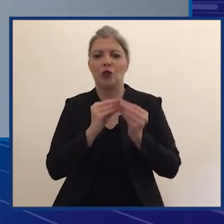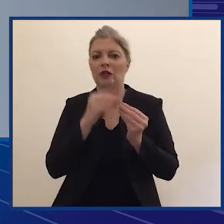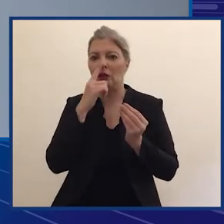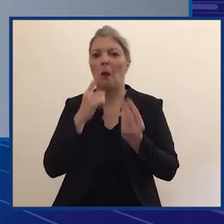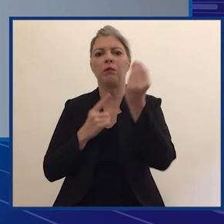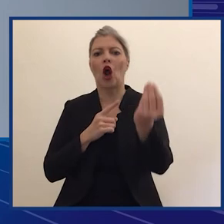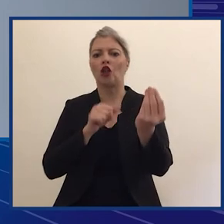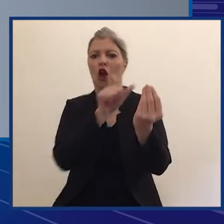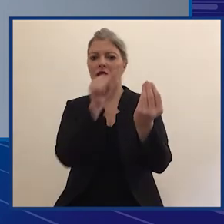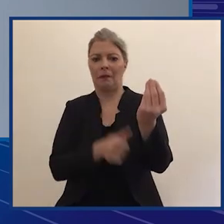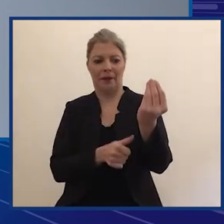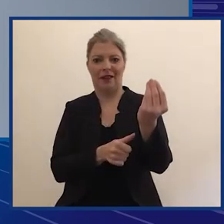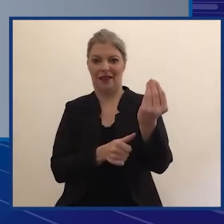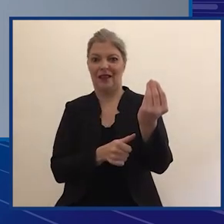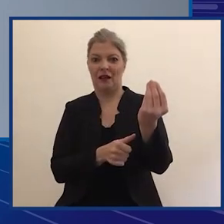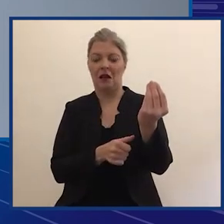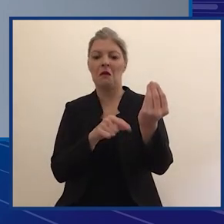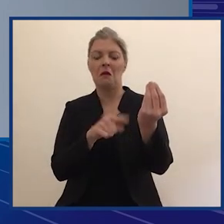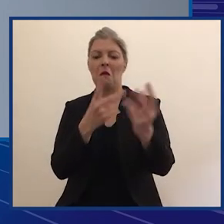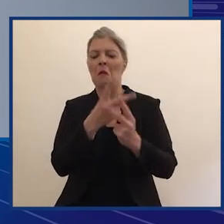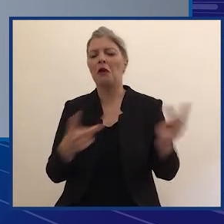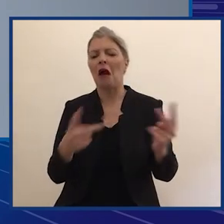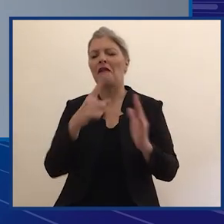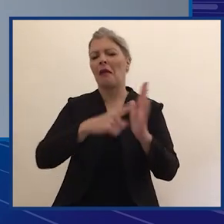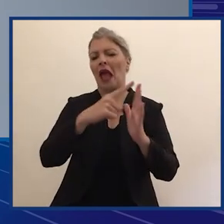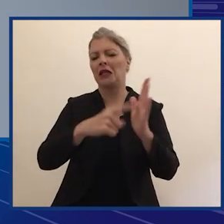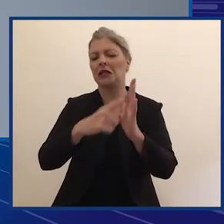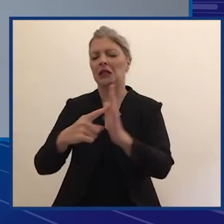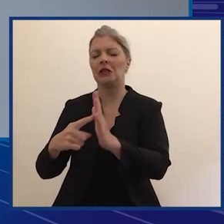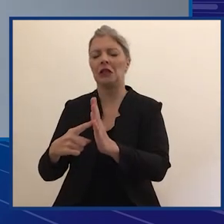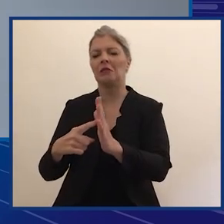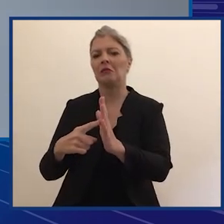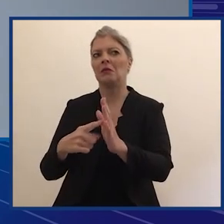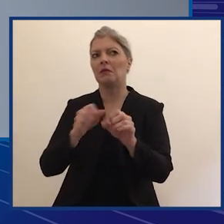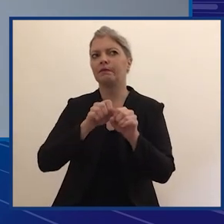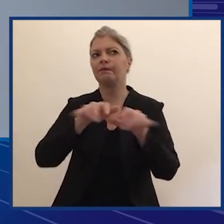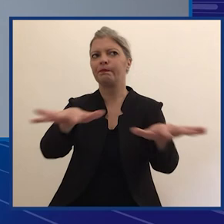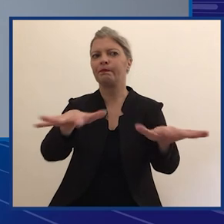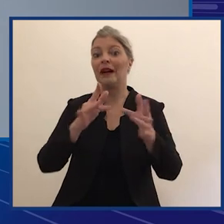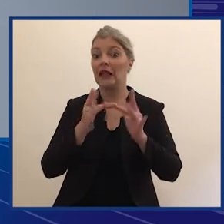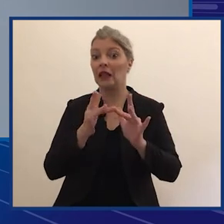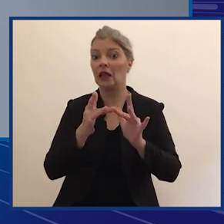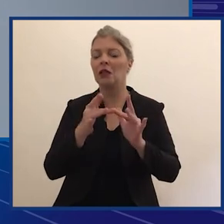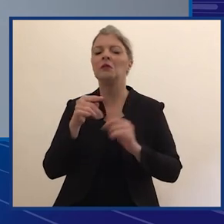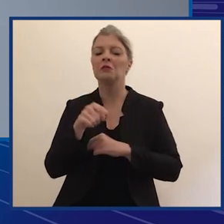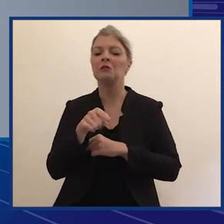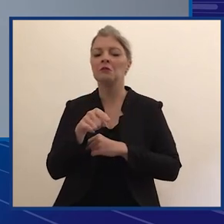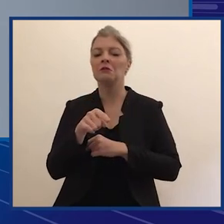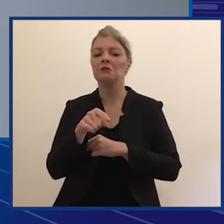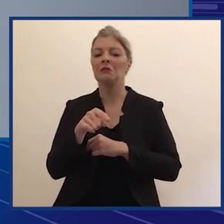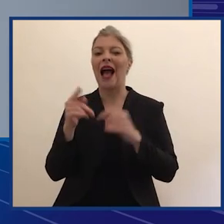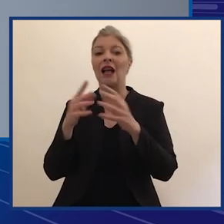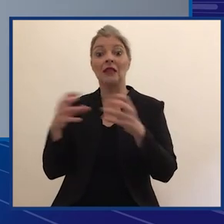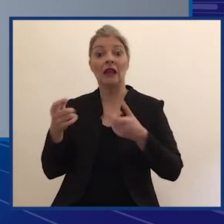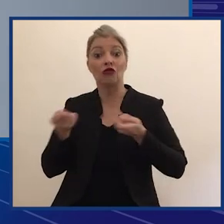in opera su una parte del piazzale, e là sono rimasti per alcuni mesi. Alla fine del progetto, chi gestiva il porto, le aziende che gestiscono